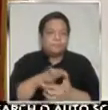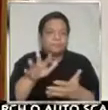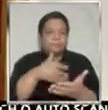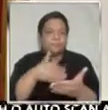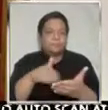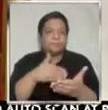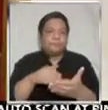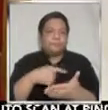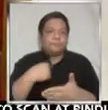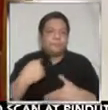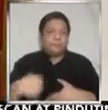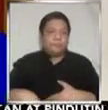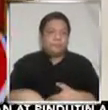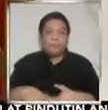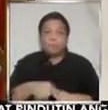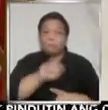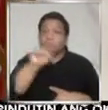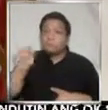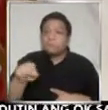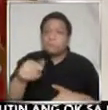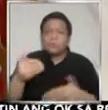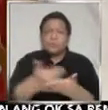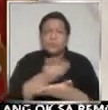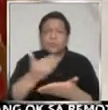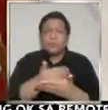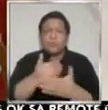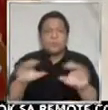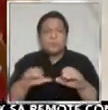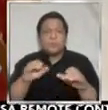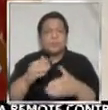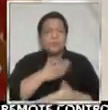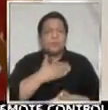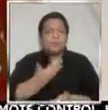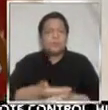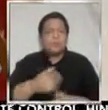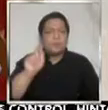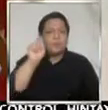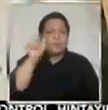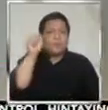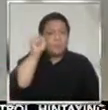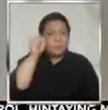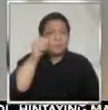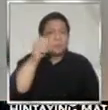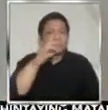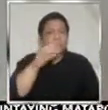Painting naman ang bagong pinagkakabalahan na anak ni Cherie Solomon na sina Apollo at Ali.